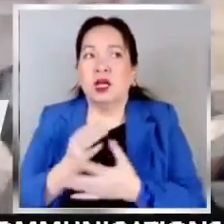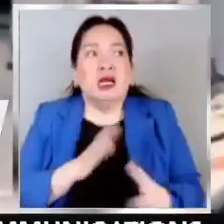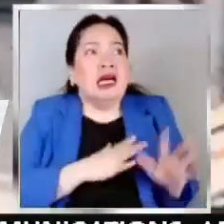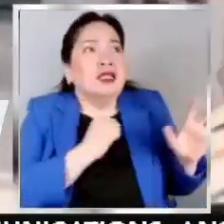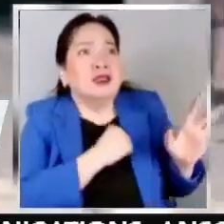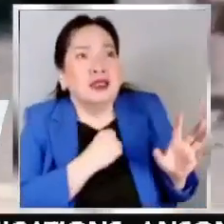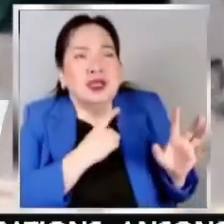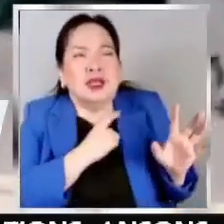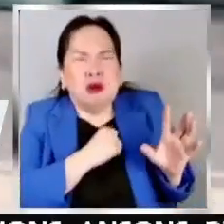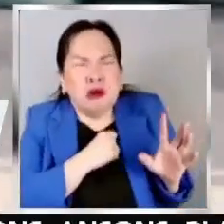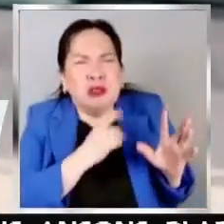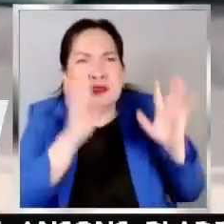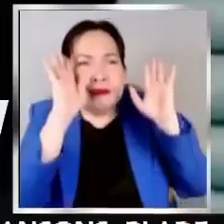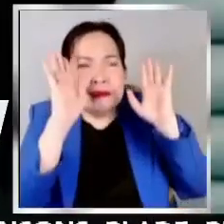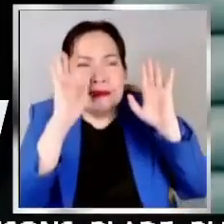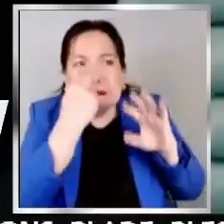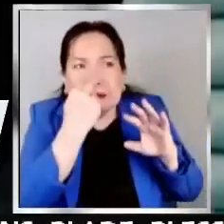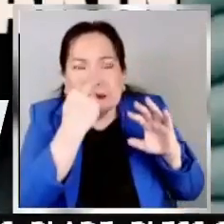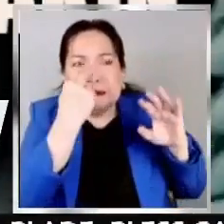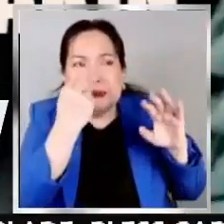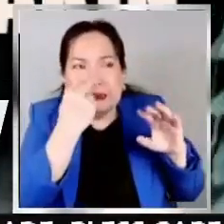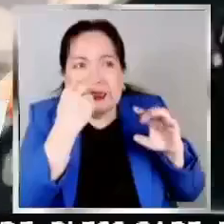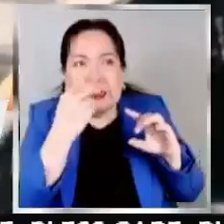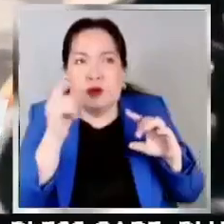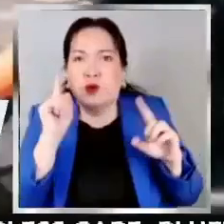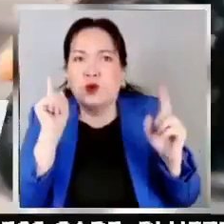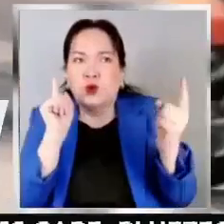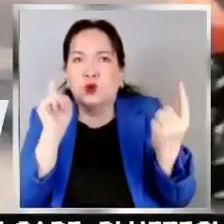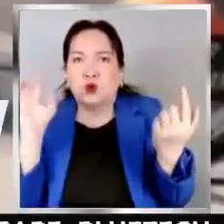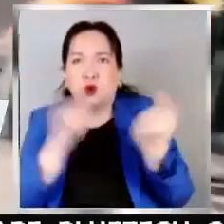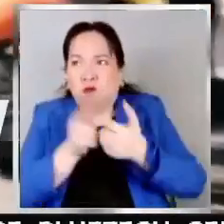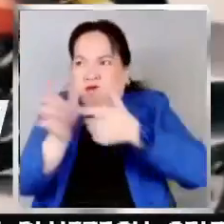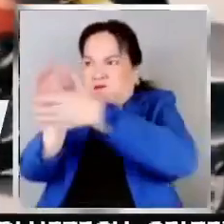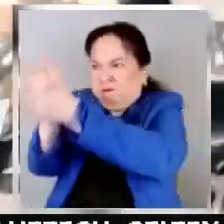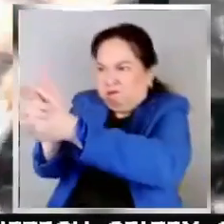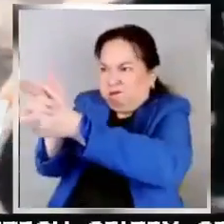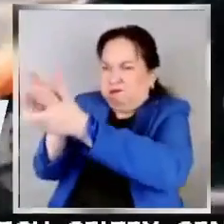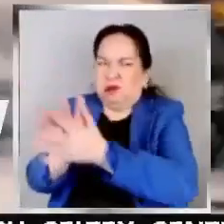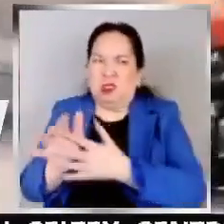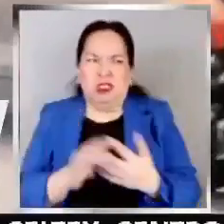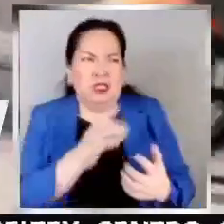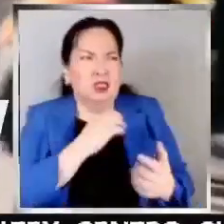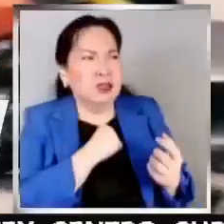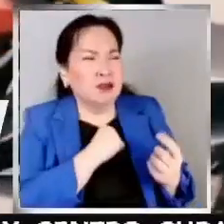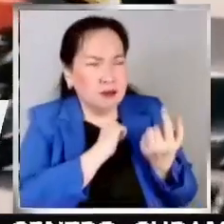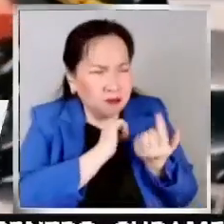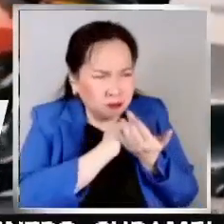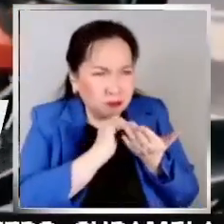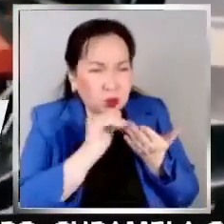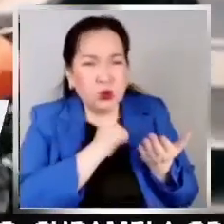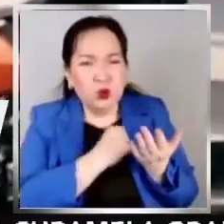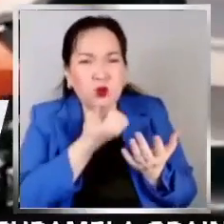Isa sa grupo ang sumubok na lapitan ang may hawak ng baril para humingi ng dispensa.